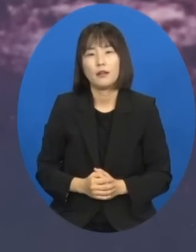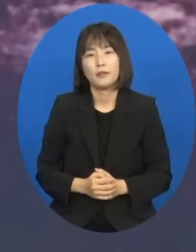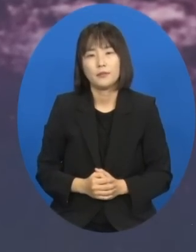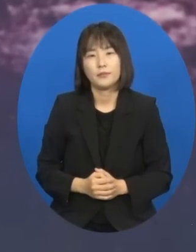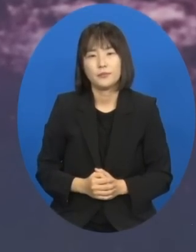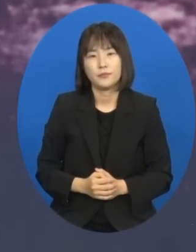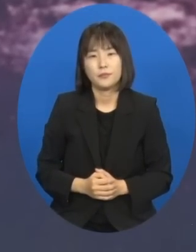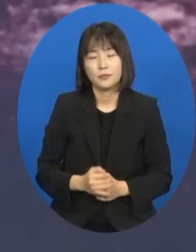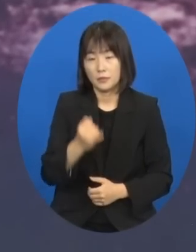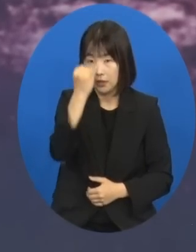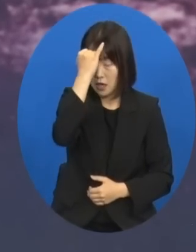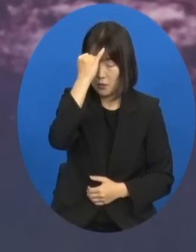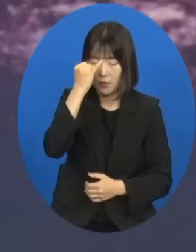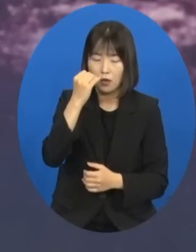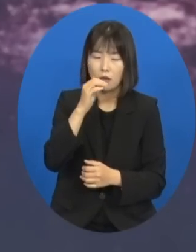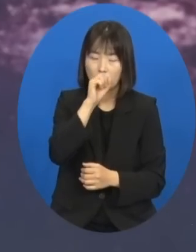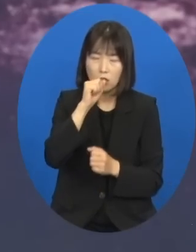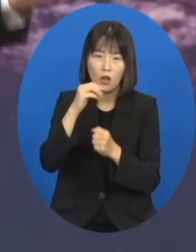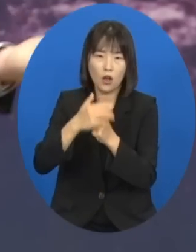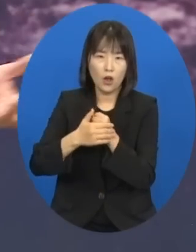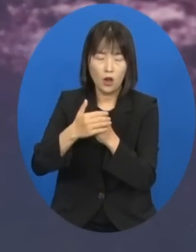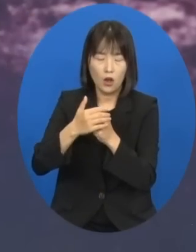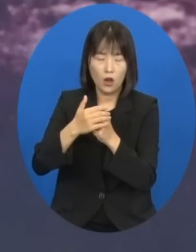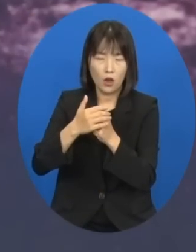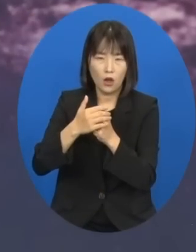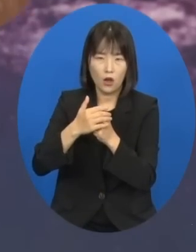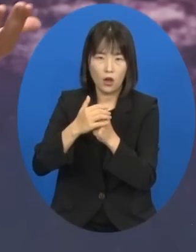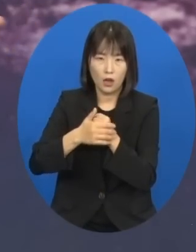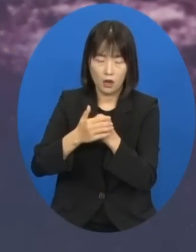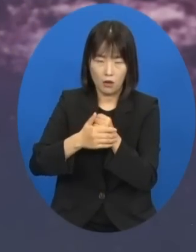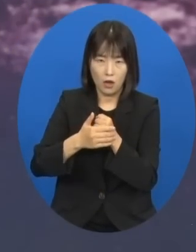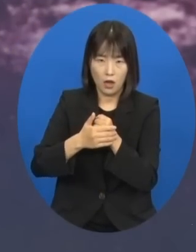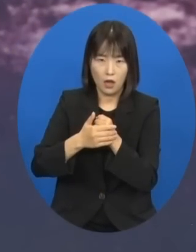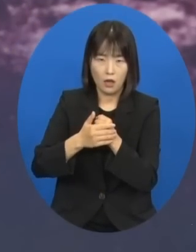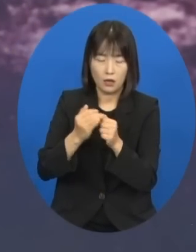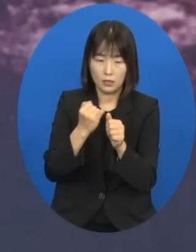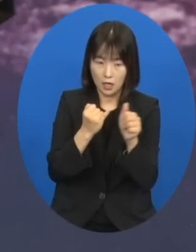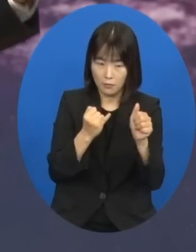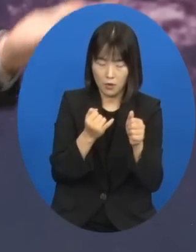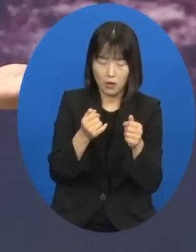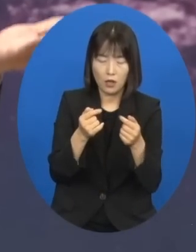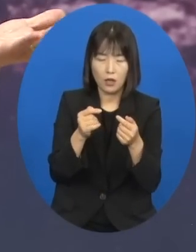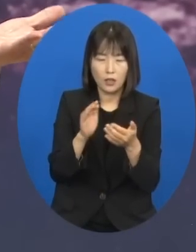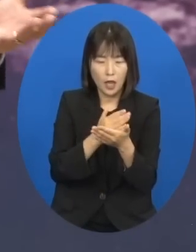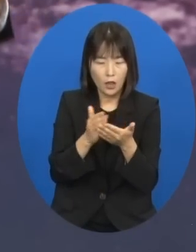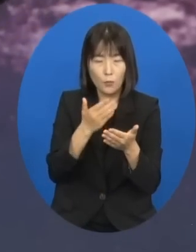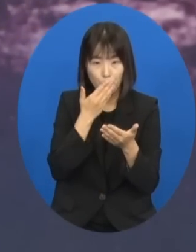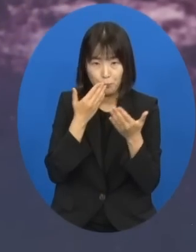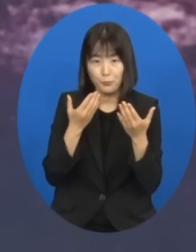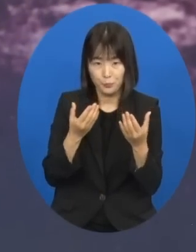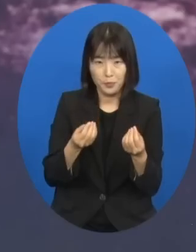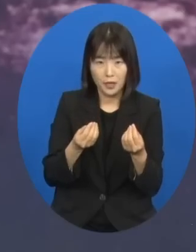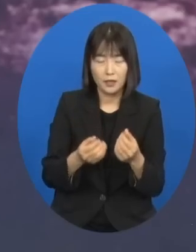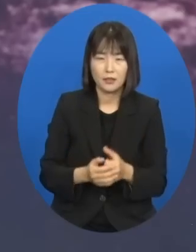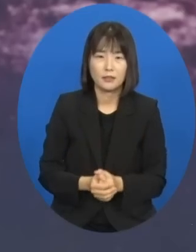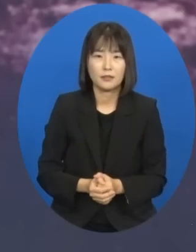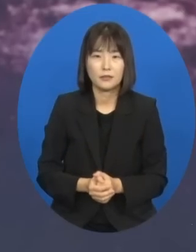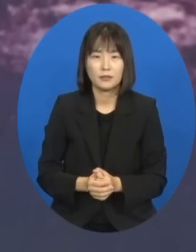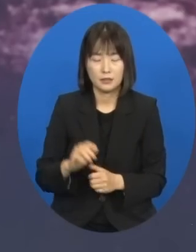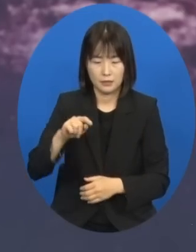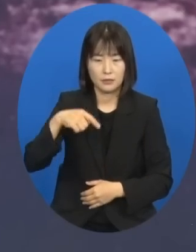하와가 이제 선악과를 따서 이제 남편에게도 먹고 같이 나눠 먹었어요. 사이가 참 좋아요. 그걸 또 같이 나눠 먹어요. 그 다음에